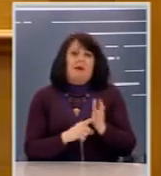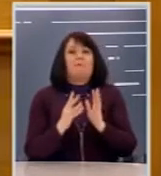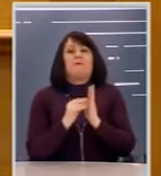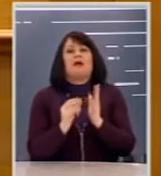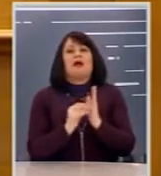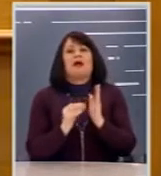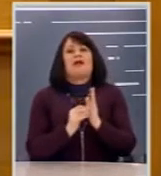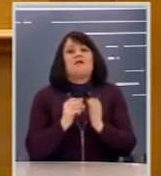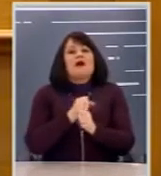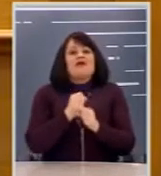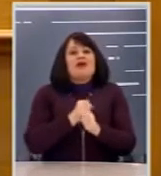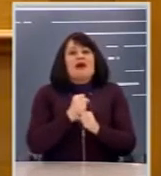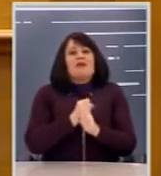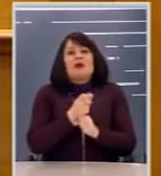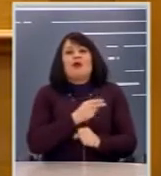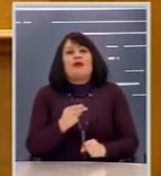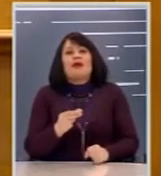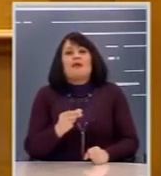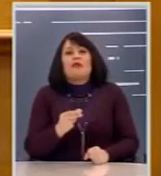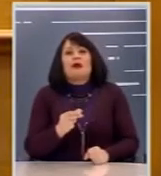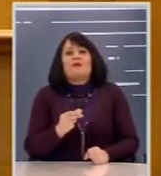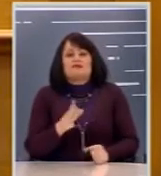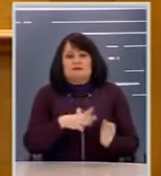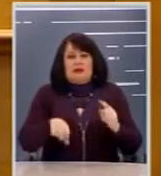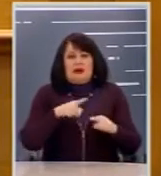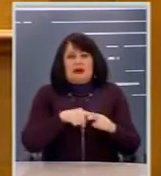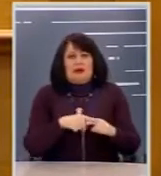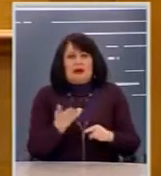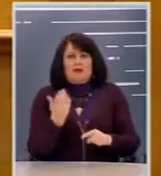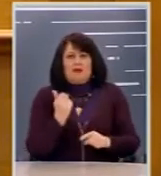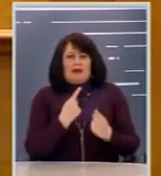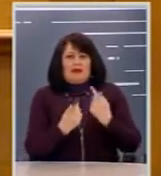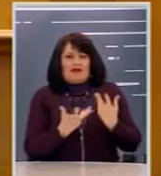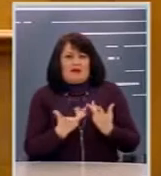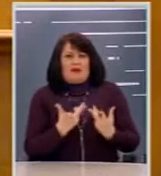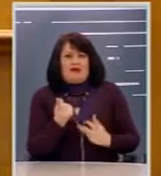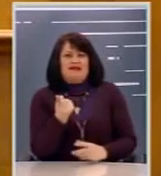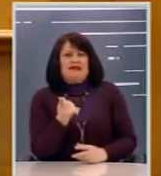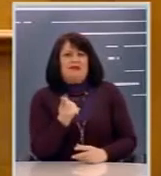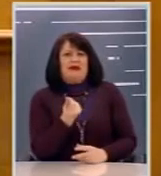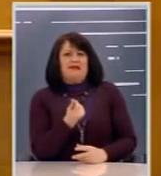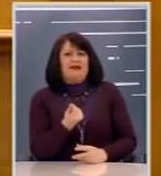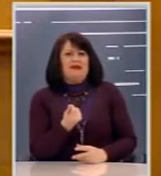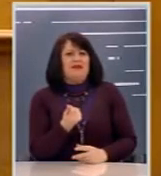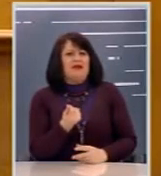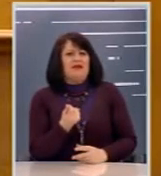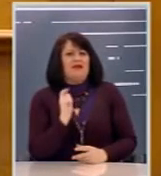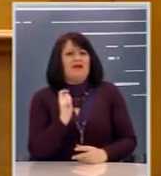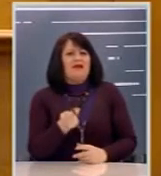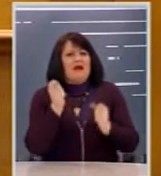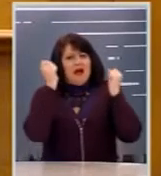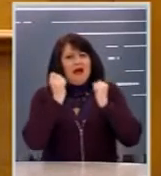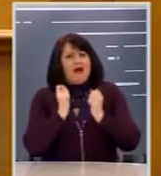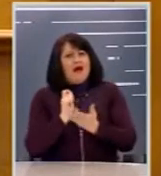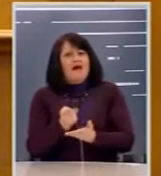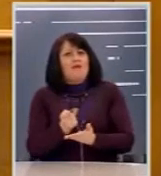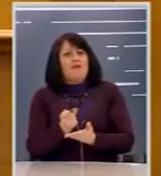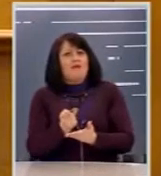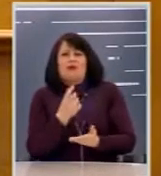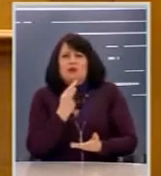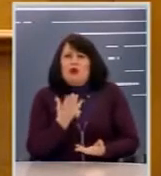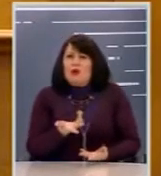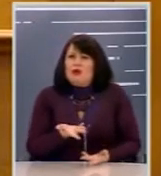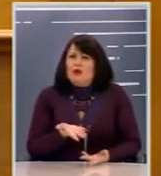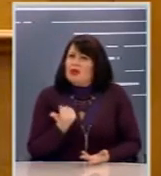στο φάρμακο, γιατί δεν υπήρχε στην Ελλάδα διαπραγμάτευση των τιμών αποζημίωσης. Για να τα ακούσει ο ελληνικός